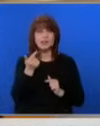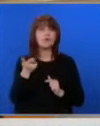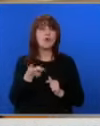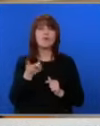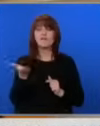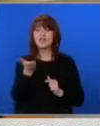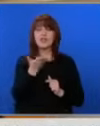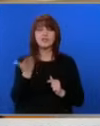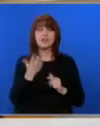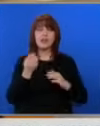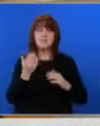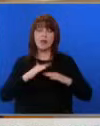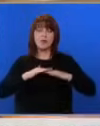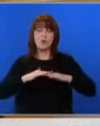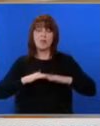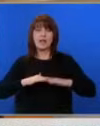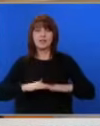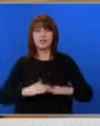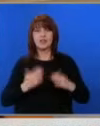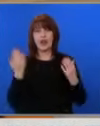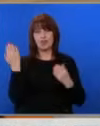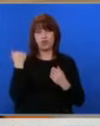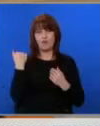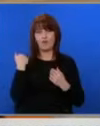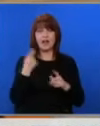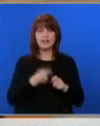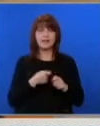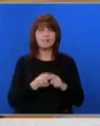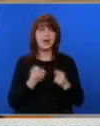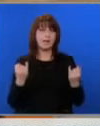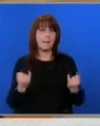вече облегчихте този товар, за да го направите малко по-лек.